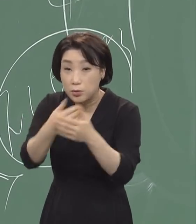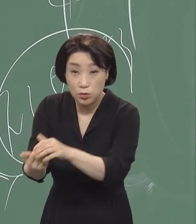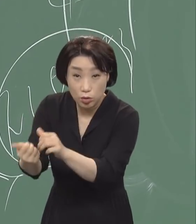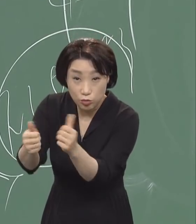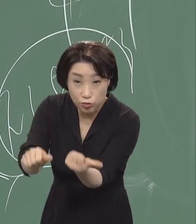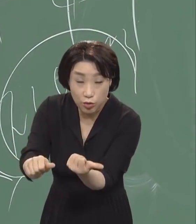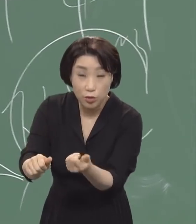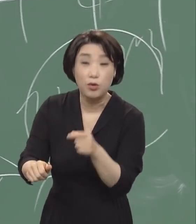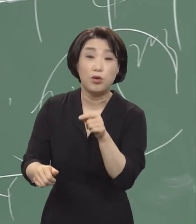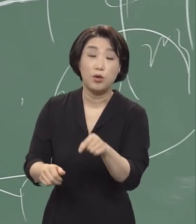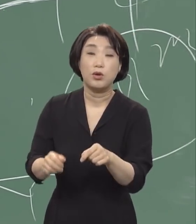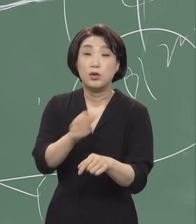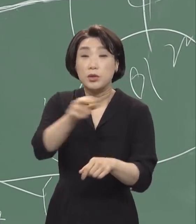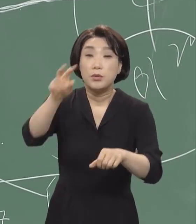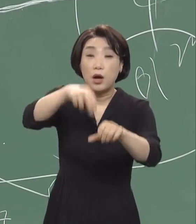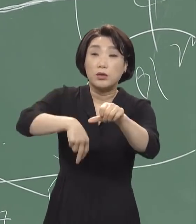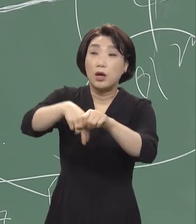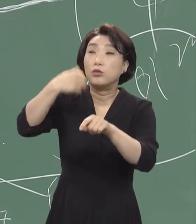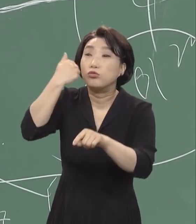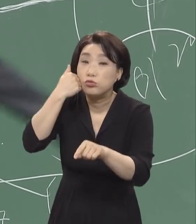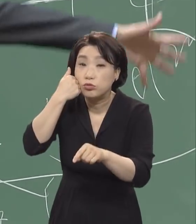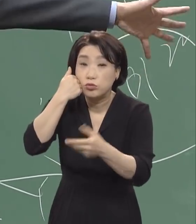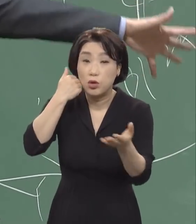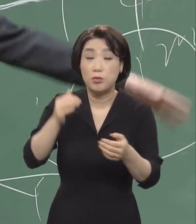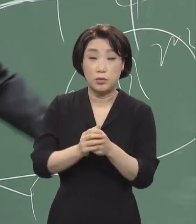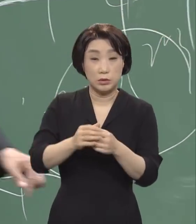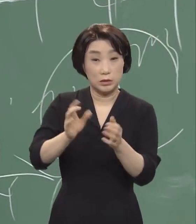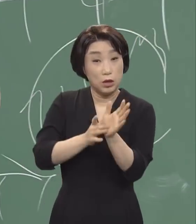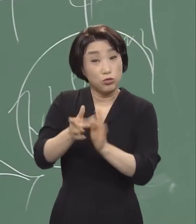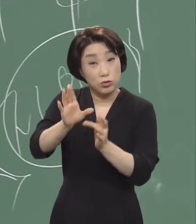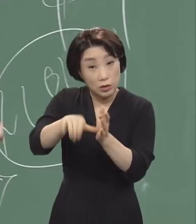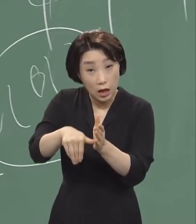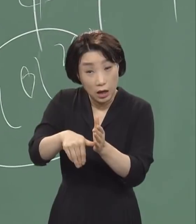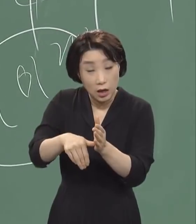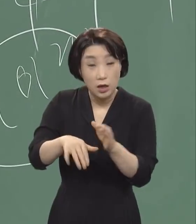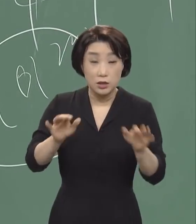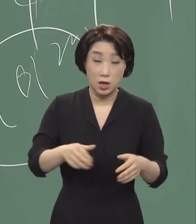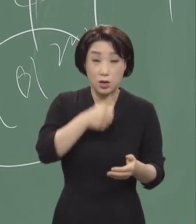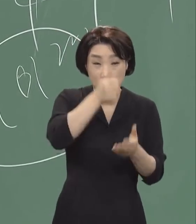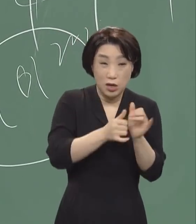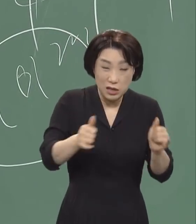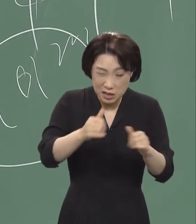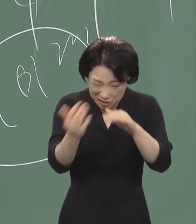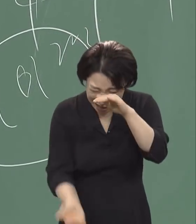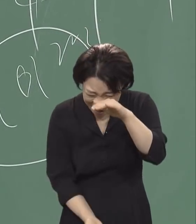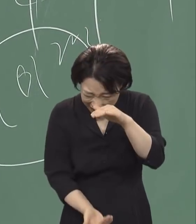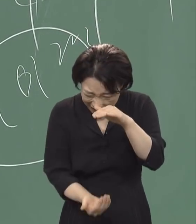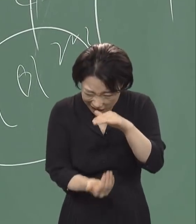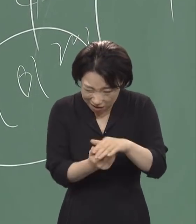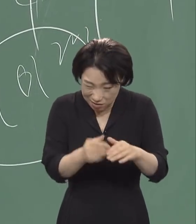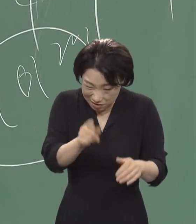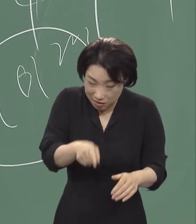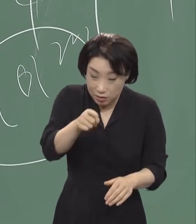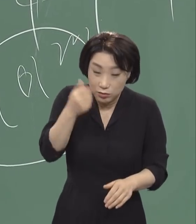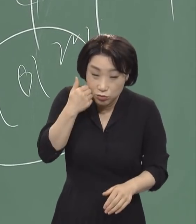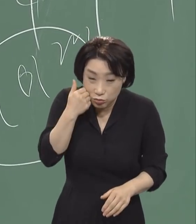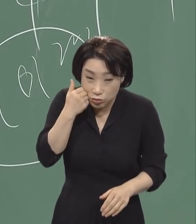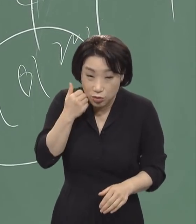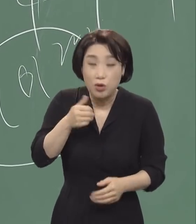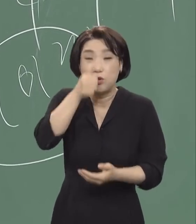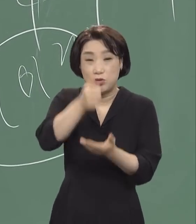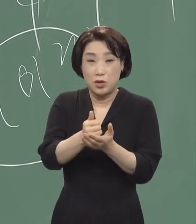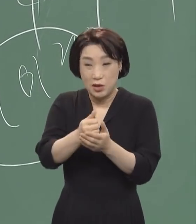십자가는 누가 달려 죽는 것이냐 그 시대에 죄인 중에 죄인 괴수 죄의